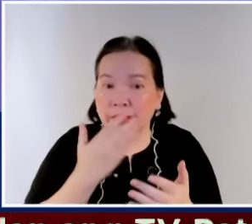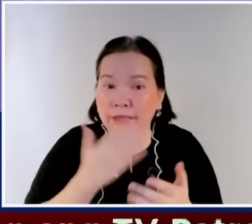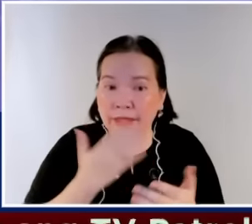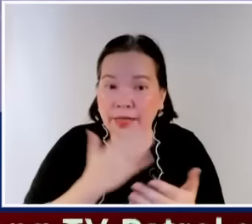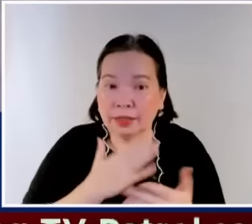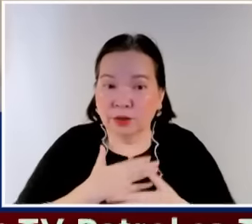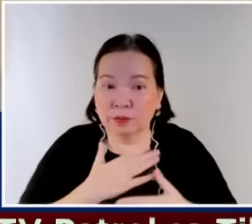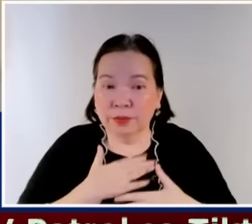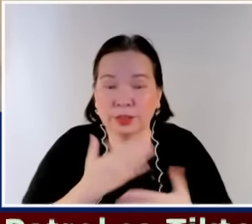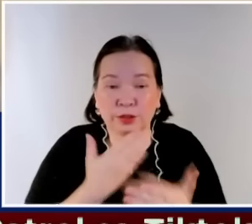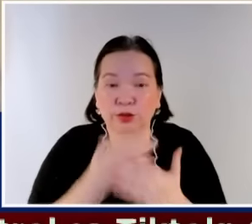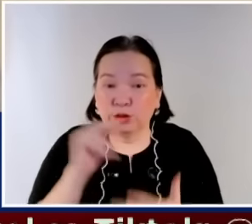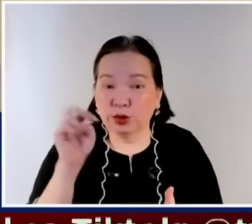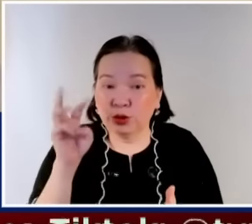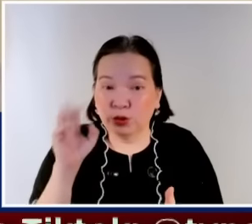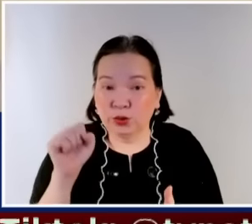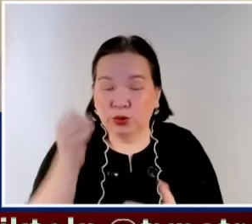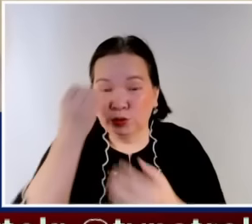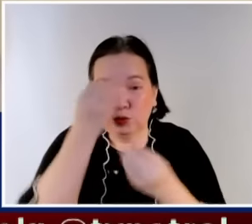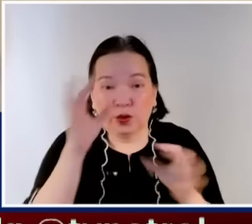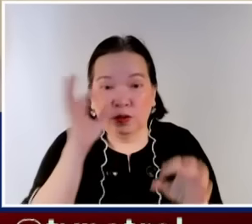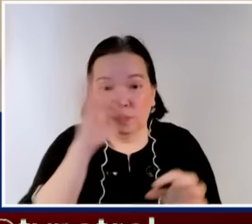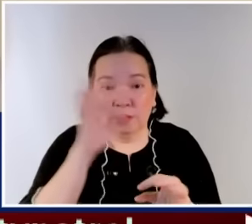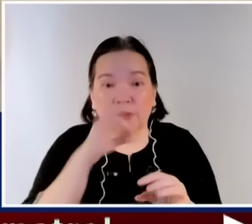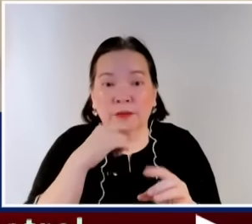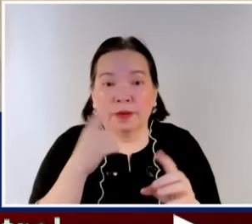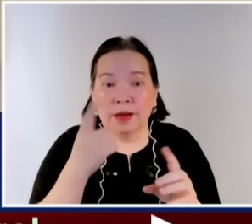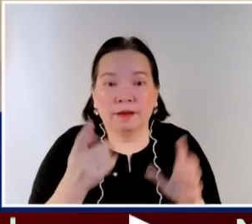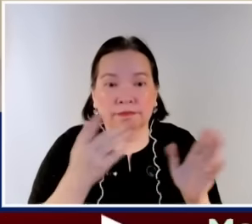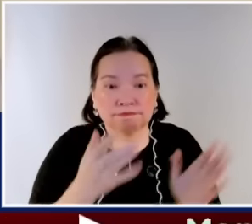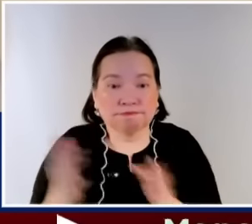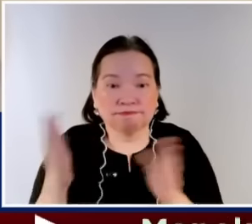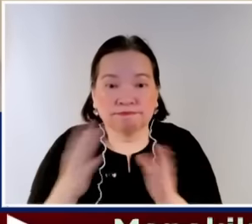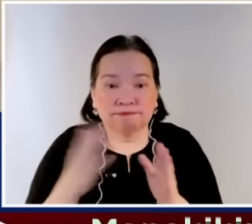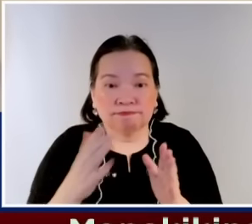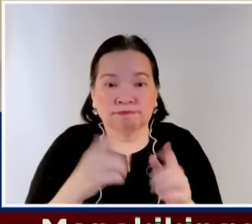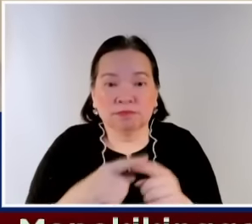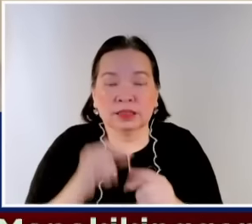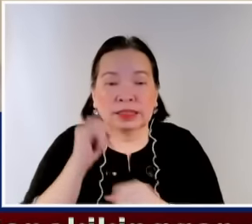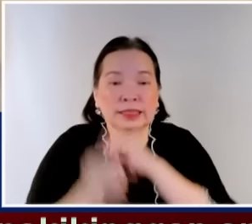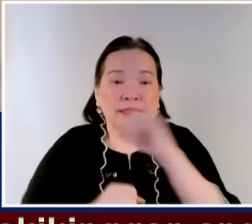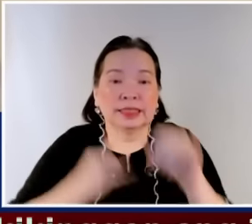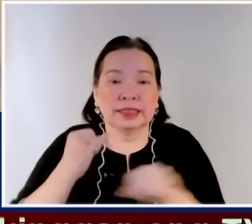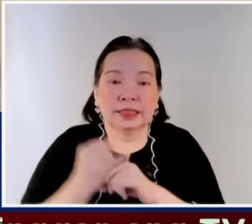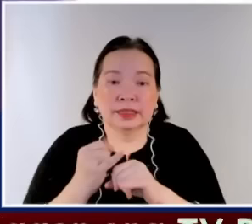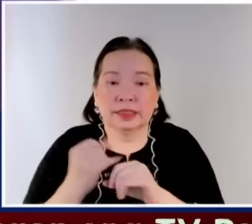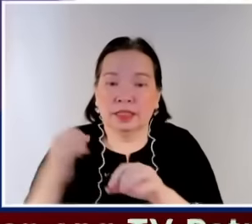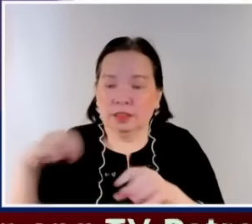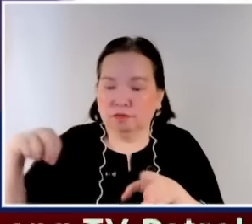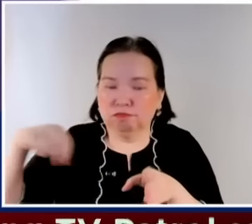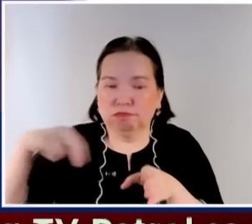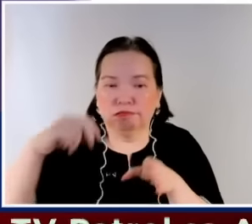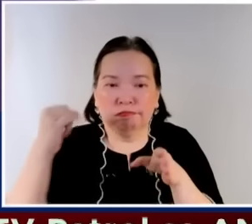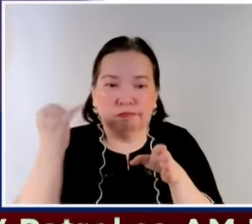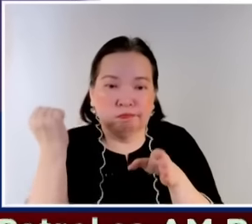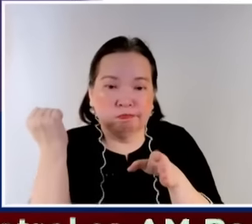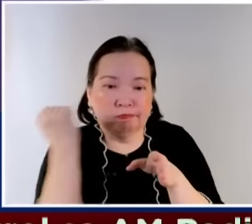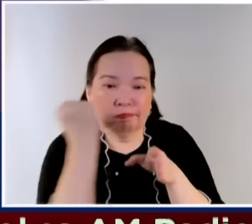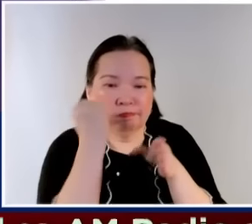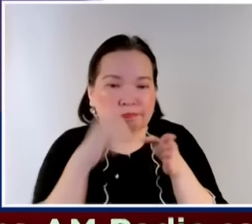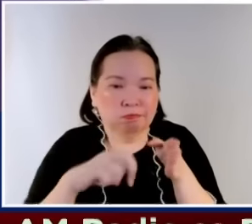mga Pilipino. Ayon kay EJ, may inorganisa siyang International Pole Vaulting Competition, gagawin ito